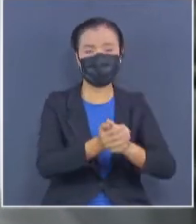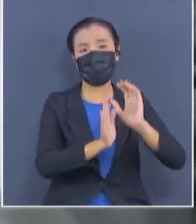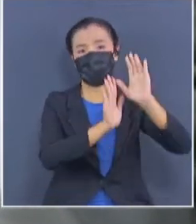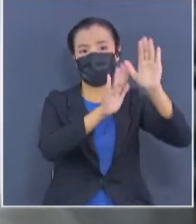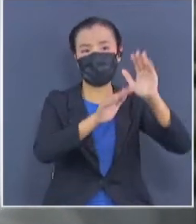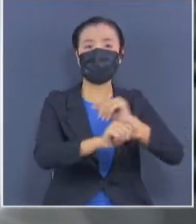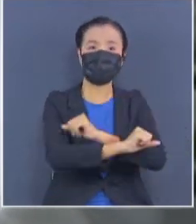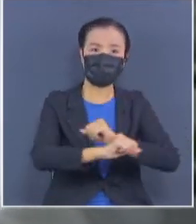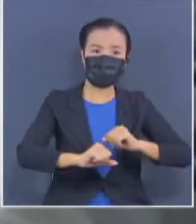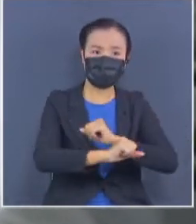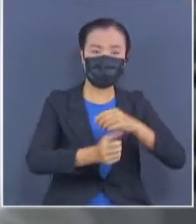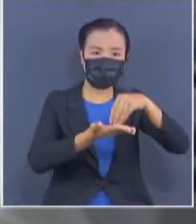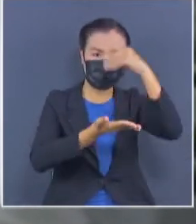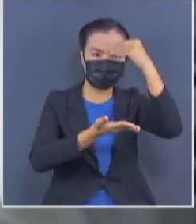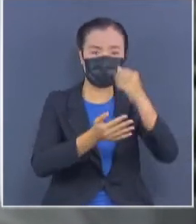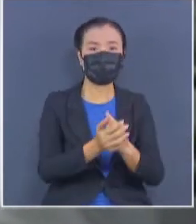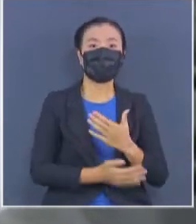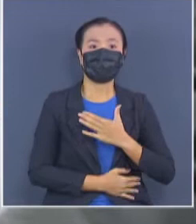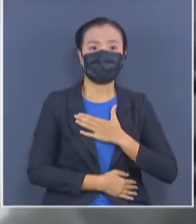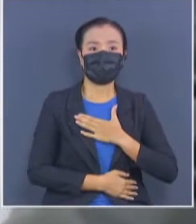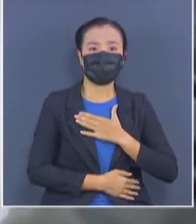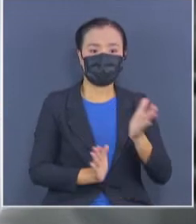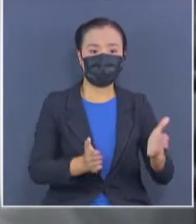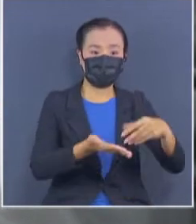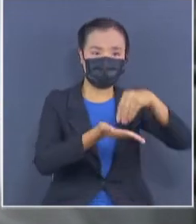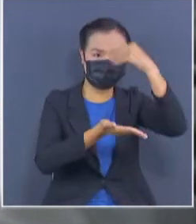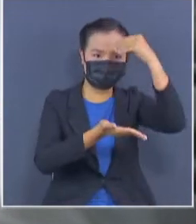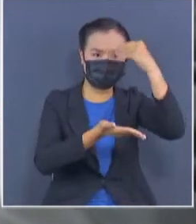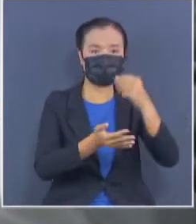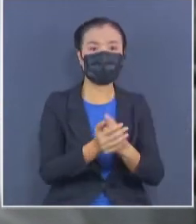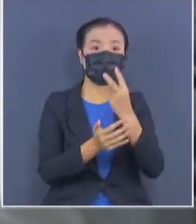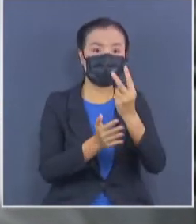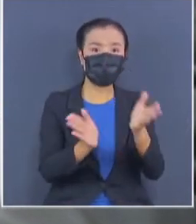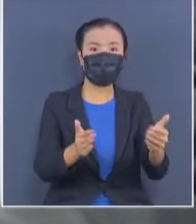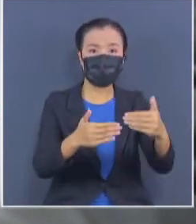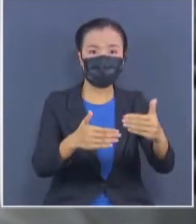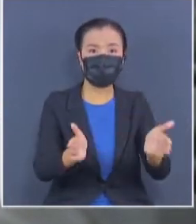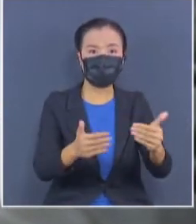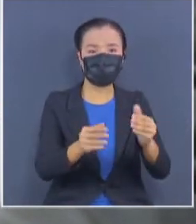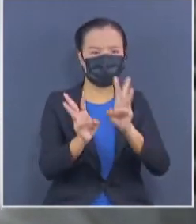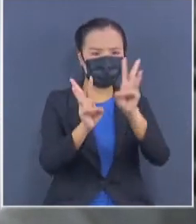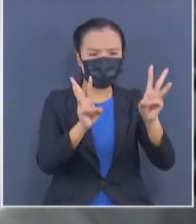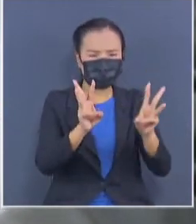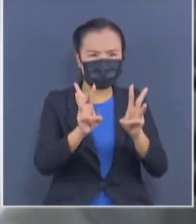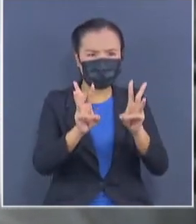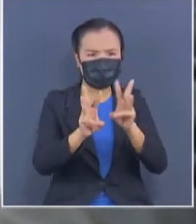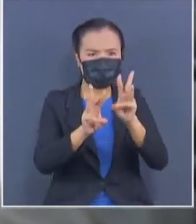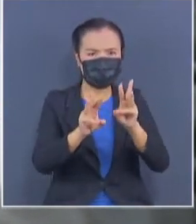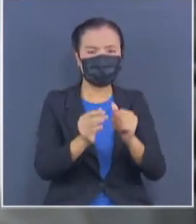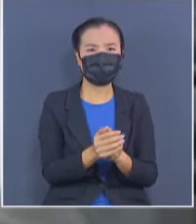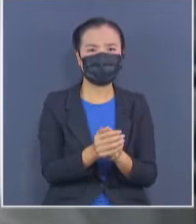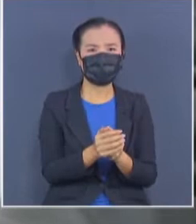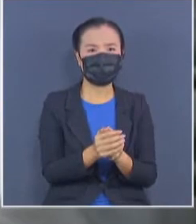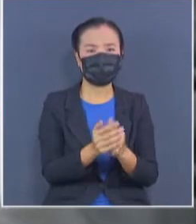บาร์เล่นพระอะไรเงี้ยนะคะเราพวกหนูคอตอนที่ขึ้นไปบนห้องเนี่ยก็เห็นสะพานห้องก็คือฝุ่นฝุ่นเยอะมากแล้วก็